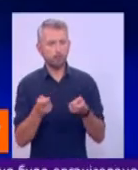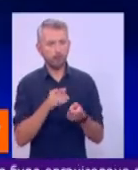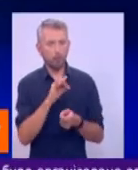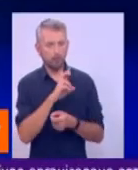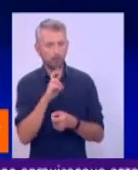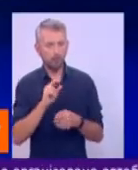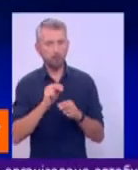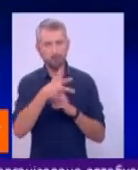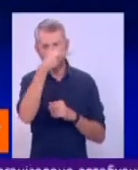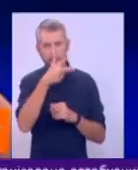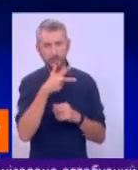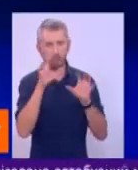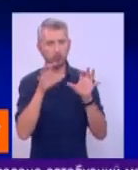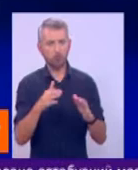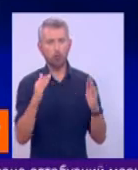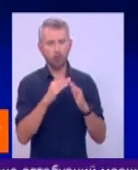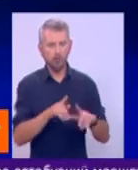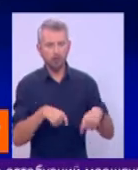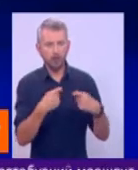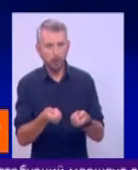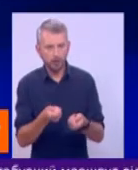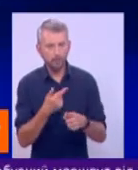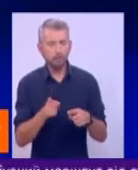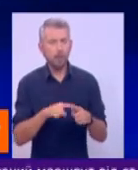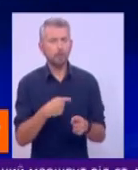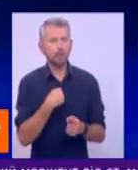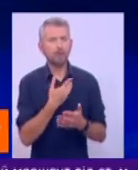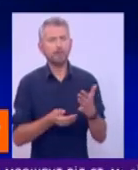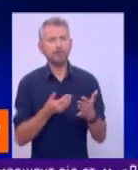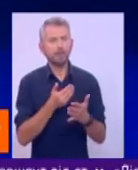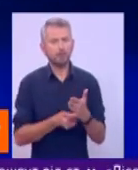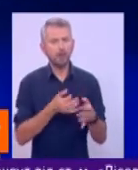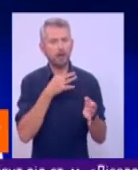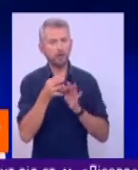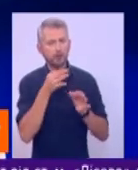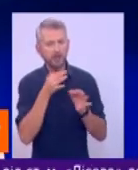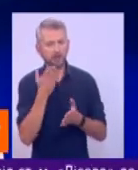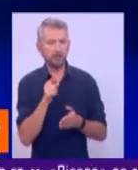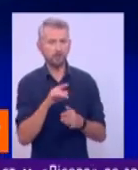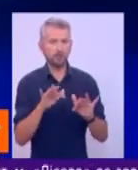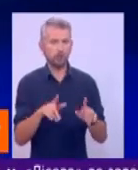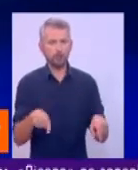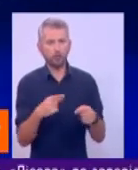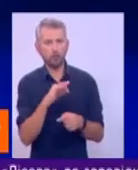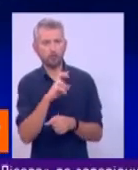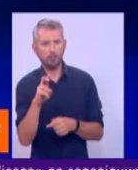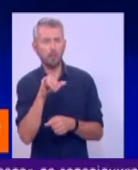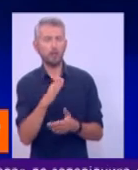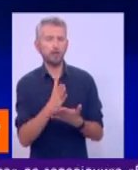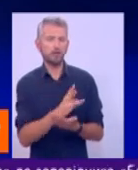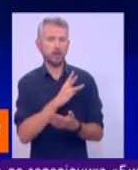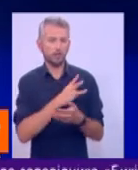и через 3 месяца по закону дом переходит. Да, поэтому я советовал бы все-таки консультироваться, если вы вдруг создаете ОСББ, у вас инициативная